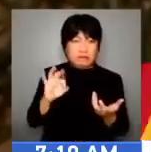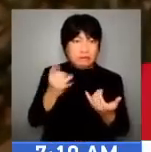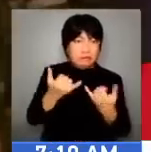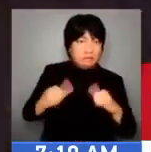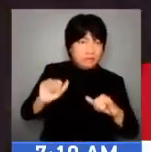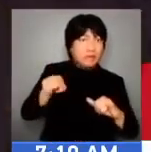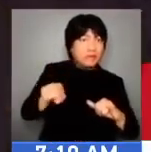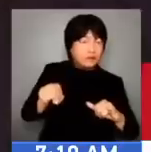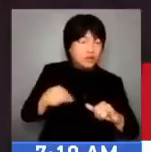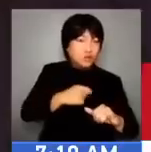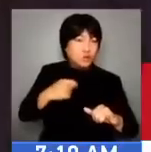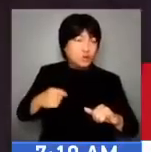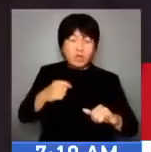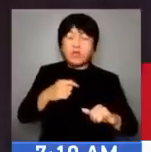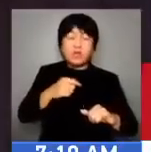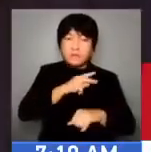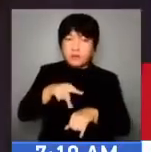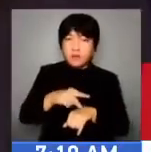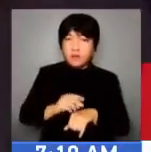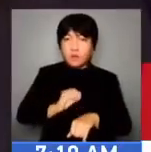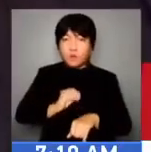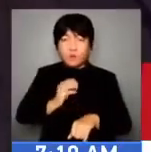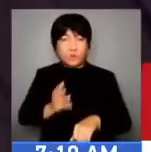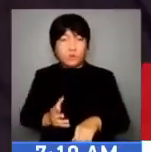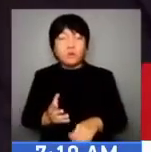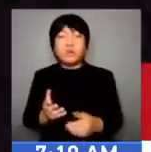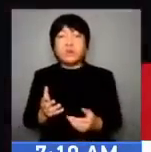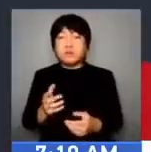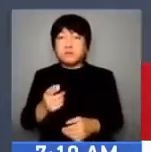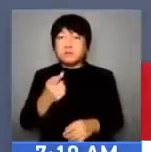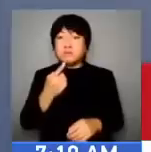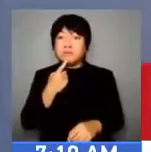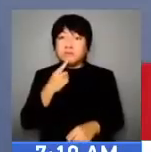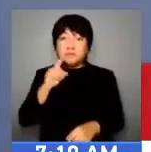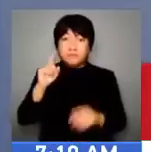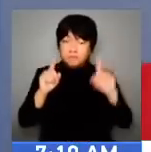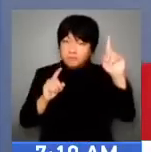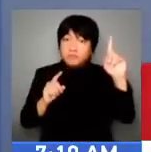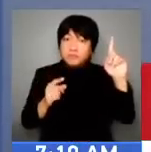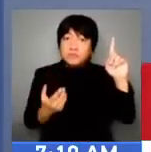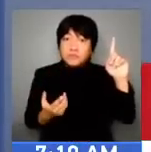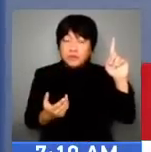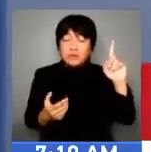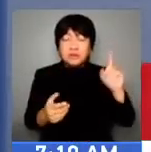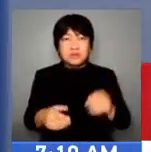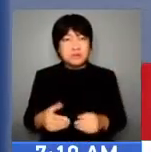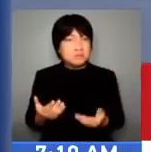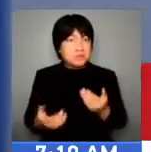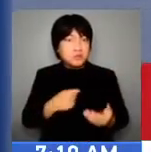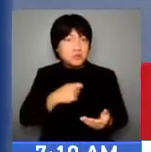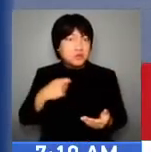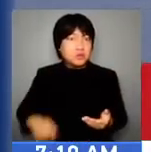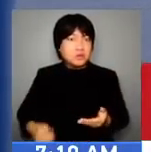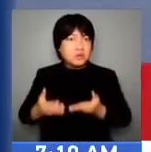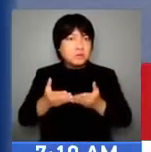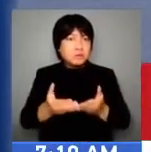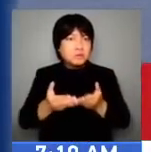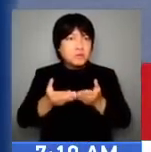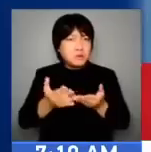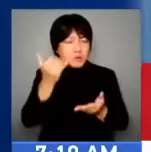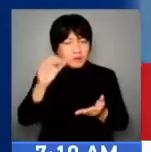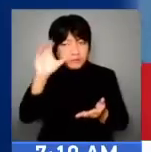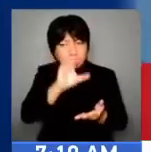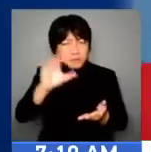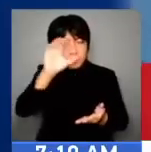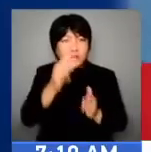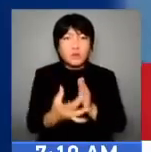Antonio Carpio na occupation ng Reed Bank ang pakay ng China. Maaring may kinalaman anya ito sa paghahanap ng langis at gas